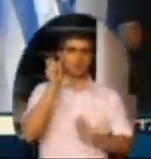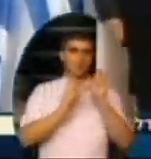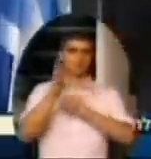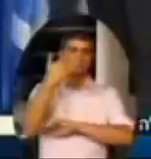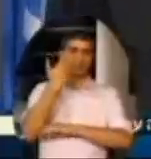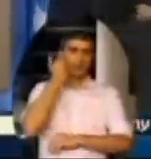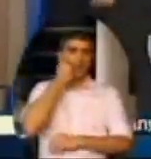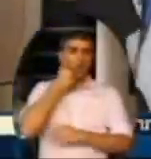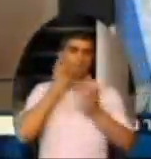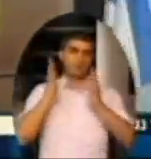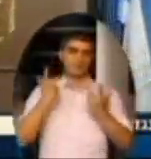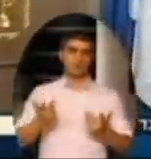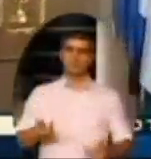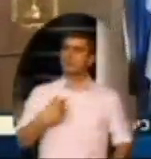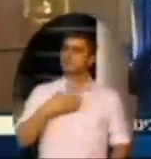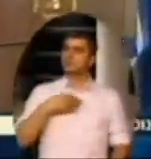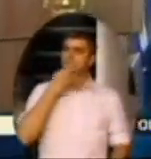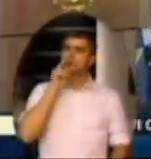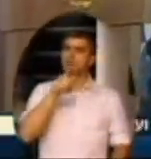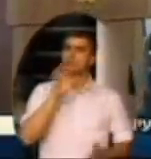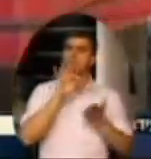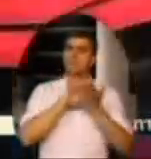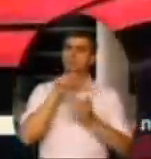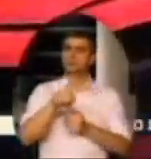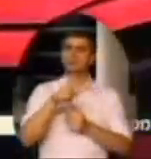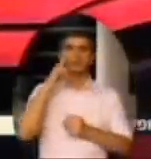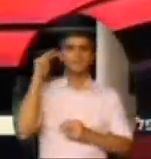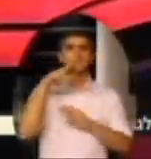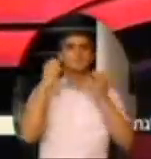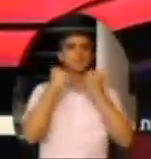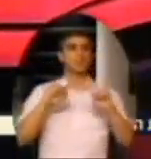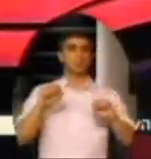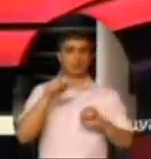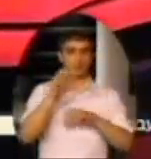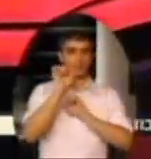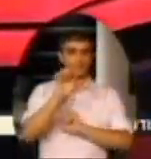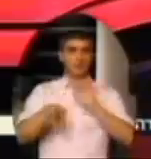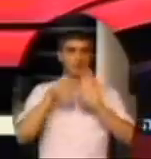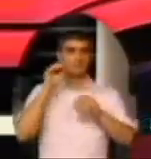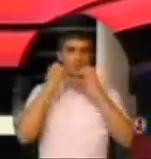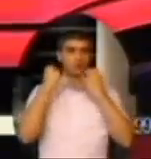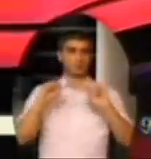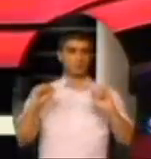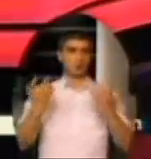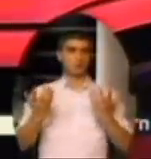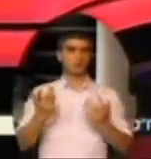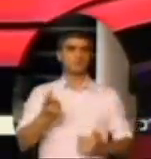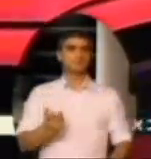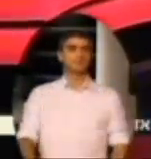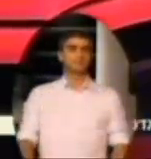המדינה חבל מאוד אז אז אני רוצה לשאול אך ב בנקודה הזאת בהיבט הדמוקרטי אתה בעד בחירות דמוקרטיות